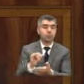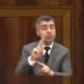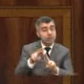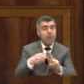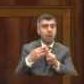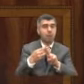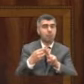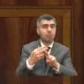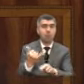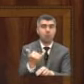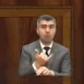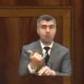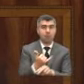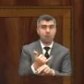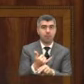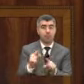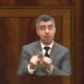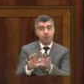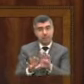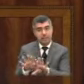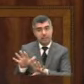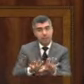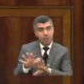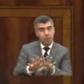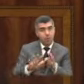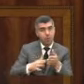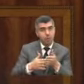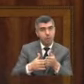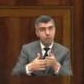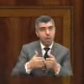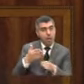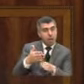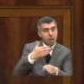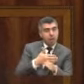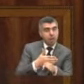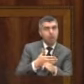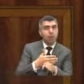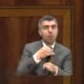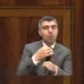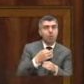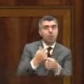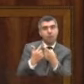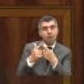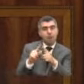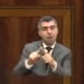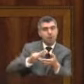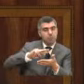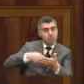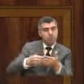الوزير، هاد التدابير اللي كانت خصها تخاد في نفس الوقت اللي كنتو كتاخذوا القرار باش